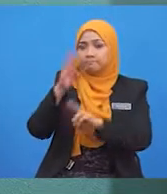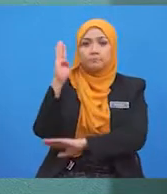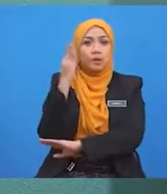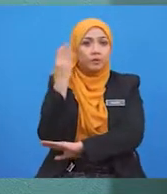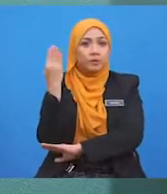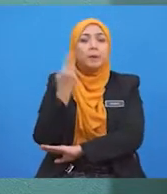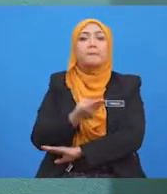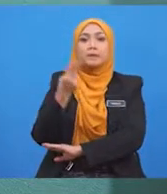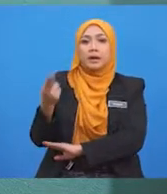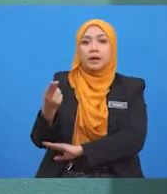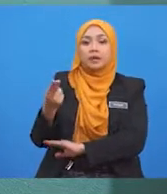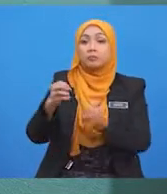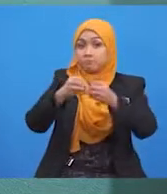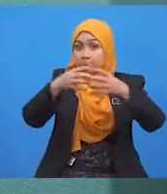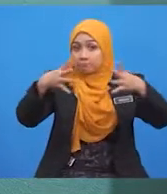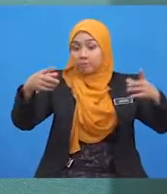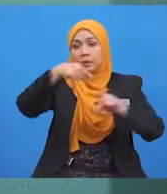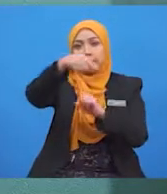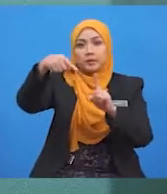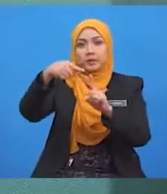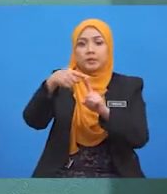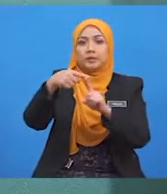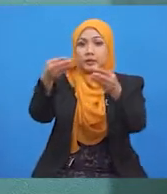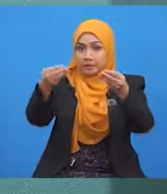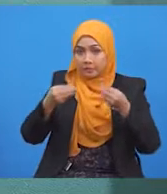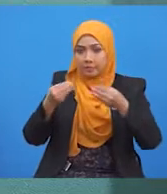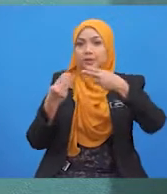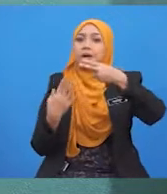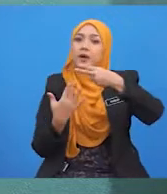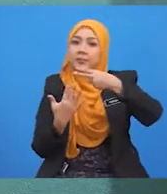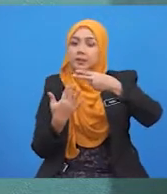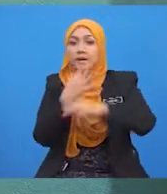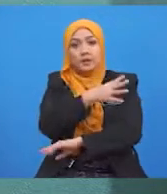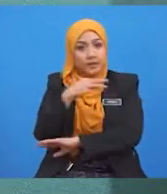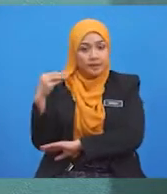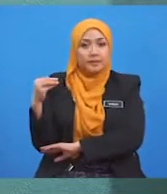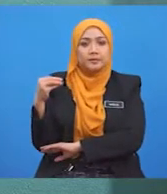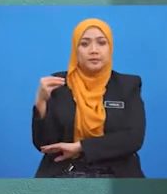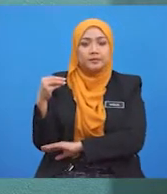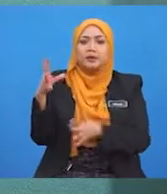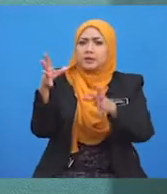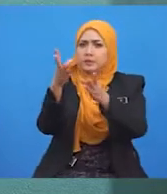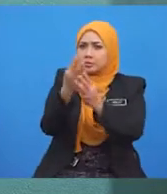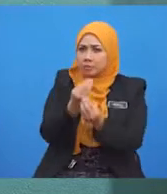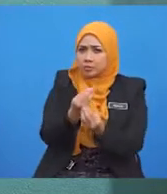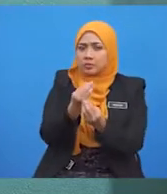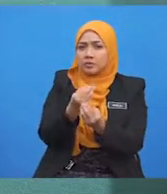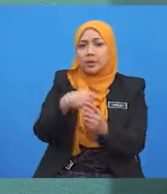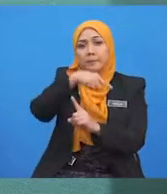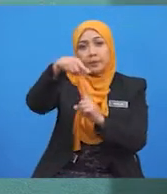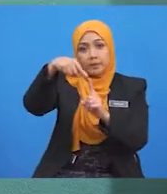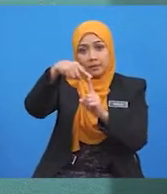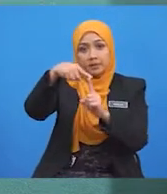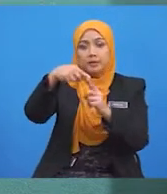bahan mengembang aku bila menjadi mahabbah dan mengecut apabila